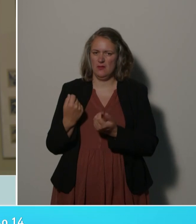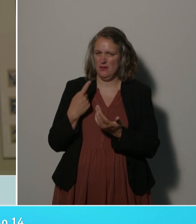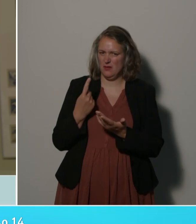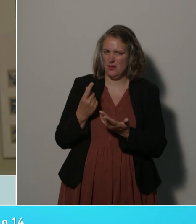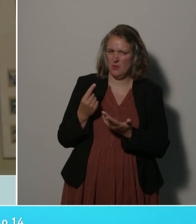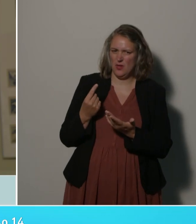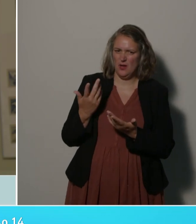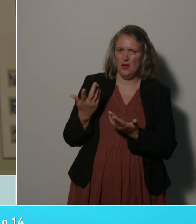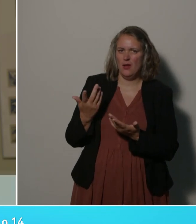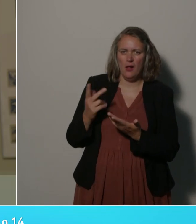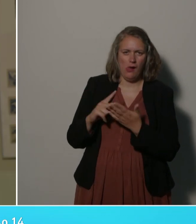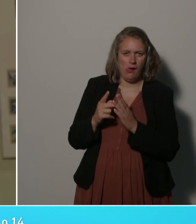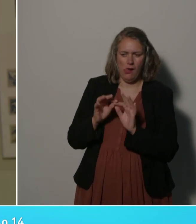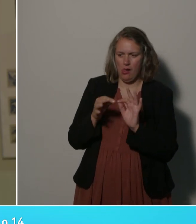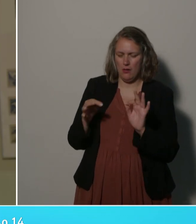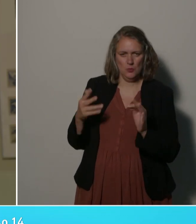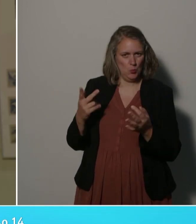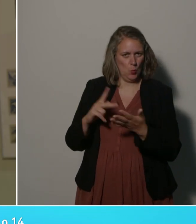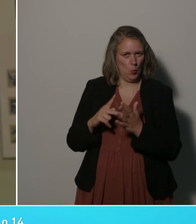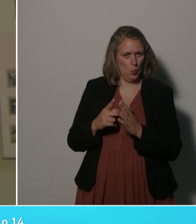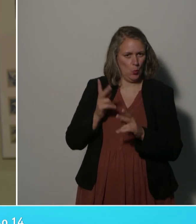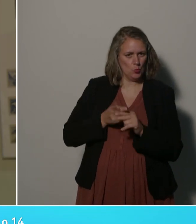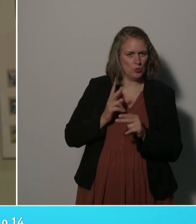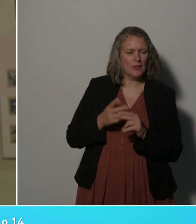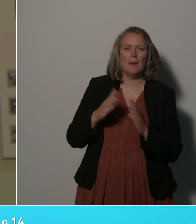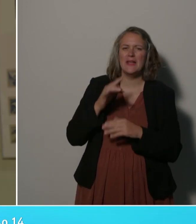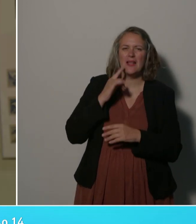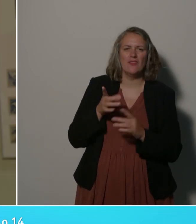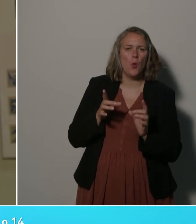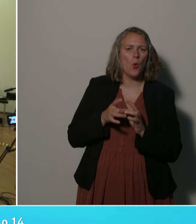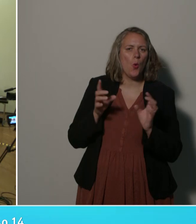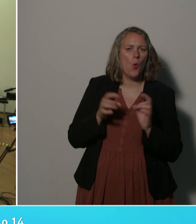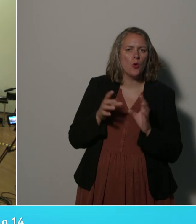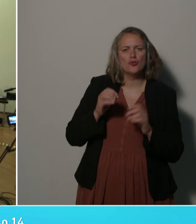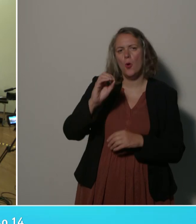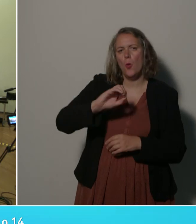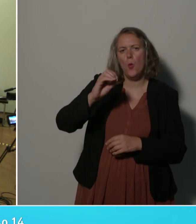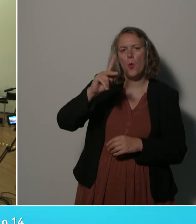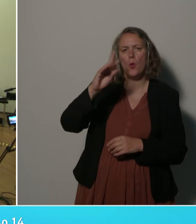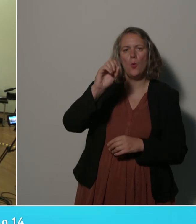Terminus technicus? Ist das Standard? Sagen Sie was dazu, bitte.